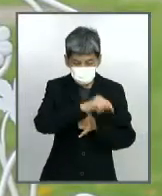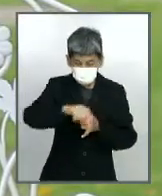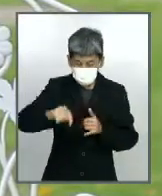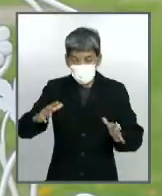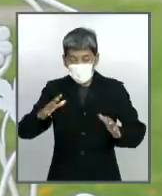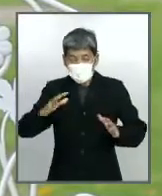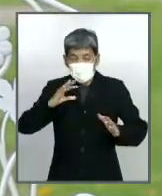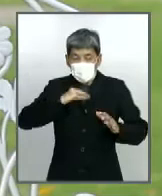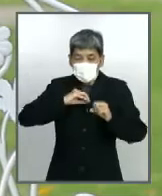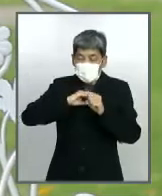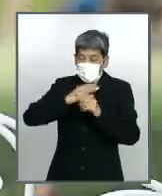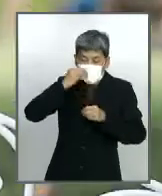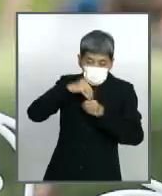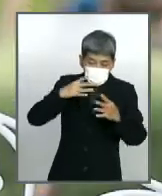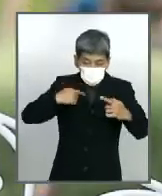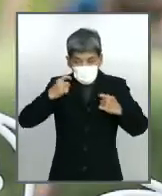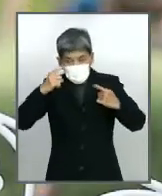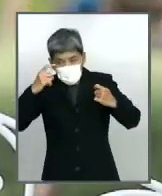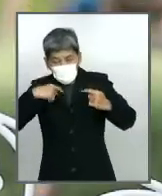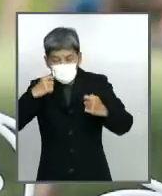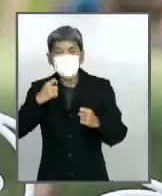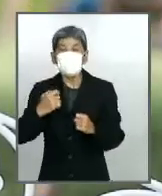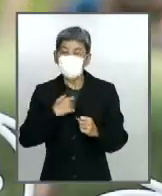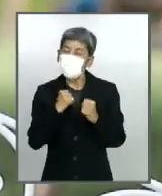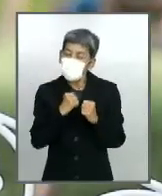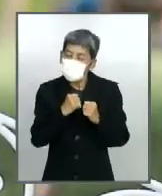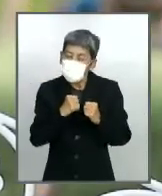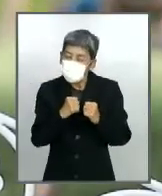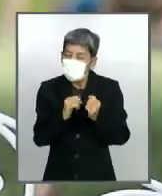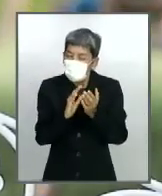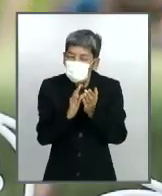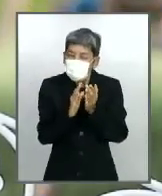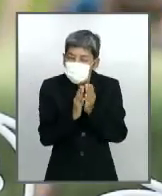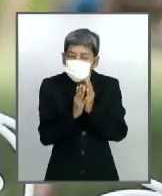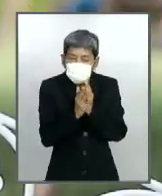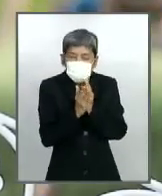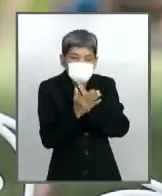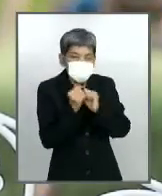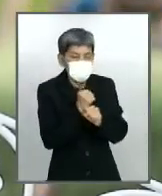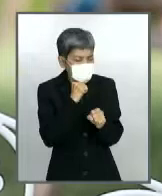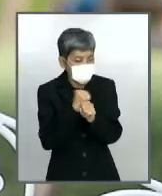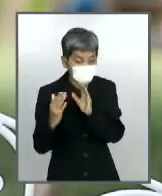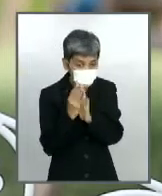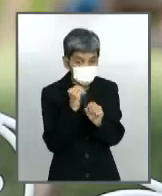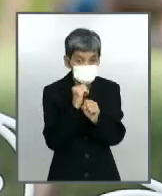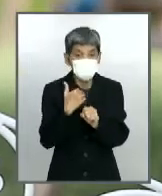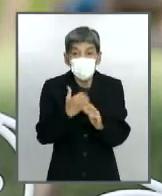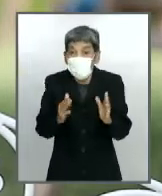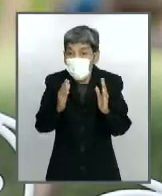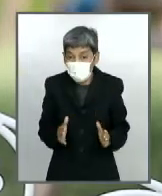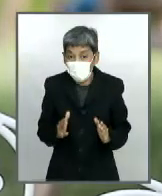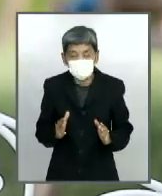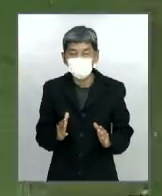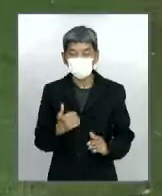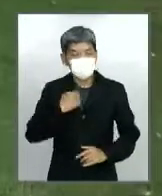ล่านี้เป็นสิ่งที่ช็อกสำหรับเขาเพราะว่าแต่ละคนปรับตัวได้ไม่พร้อมกันค่ะพอปรับตัวได้ไม่พร้อมกันแล้วต้องทำงานด้วยกันเนี่ยบางค